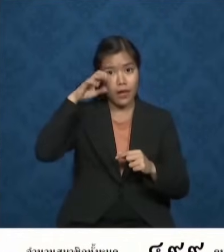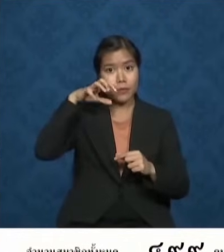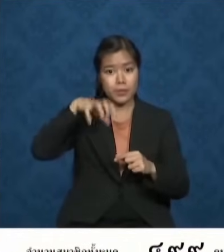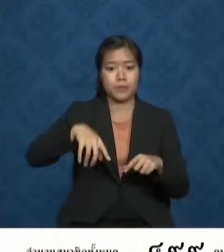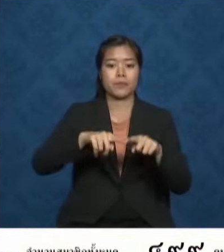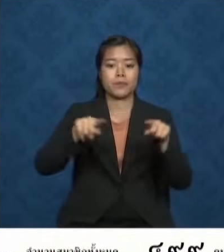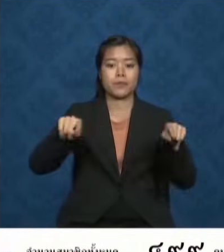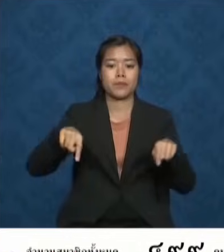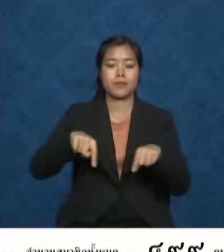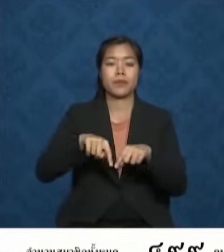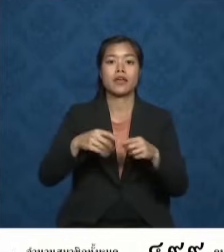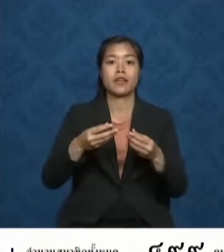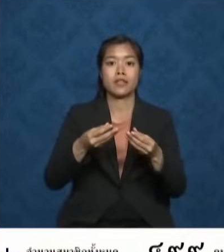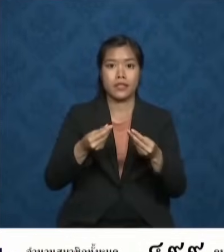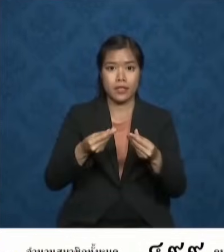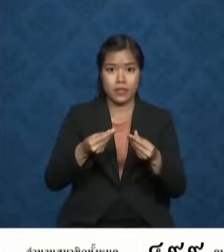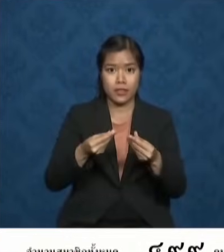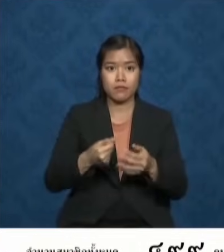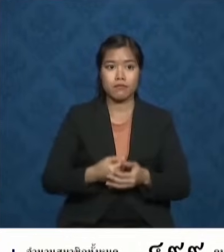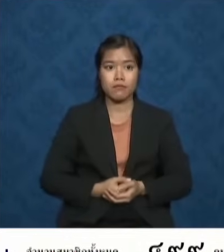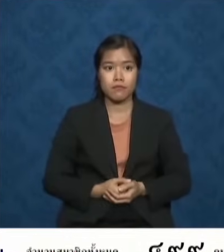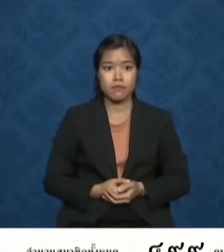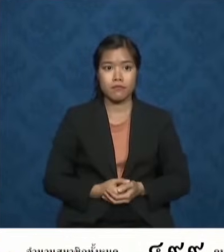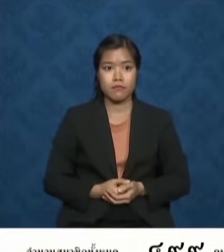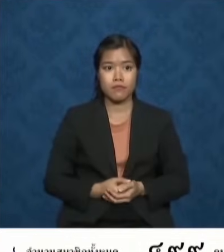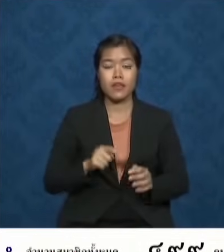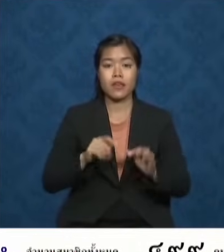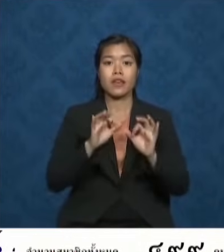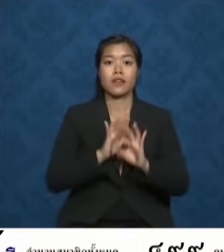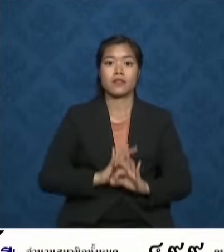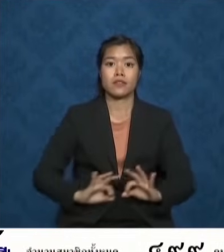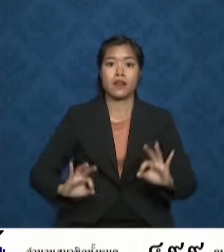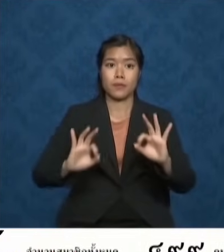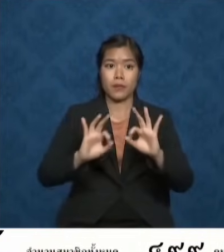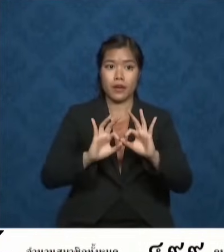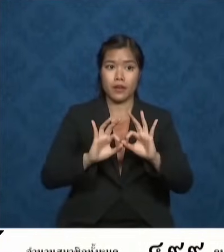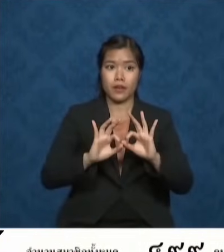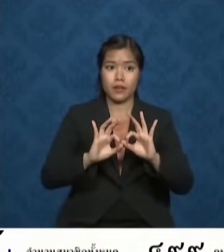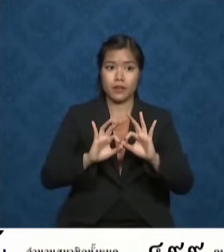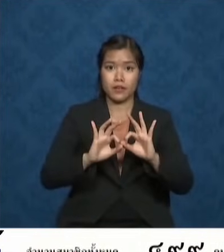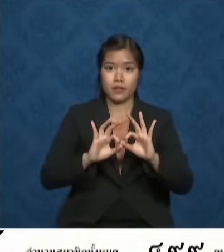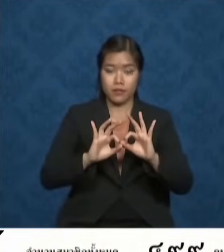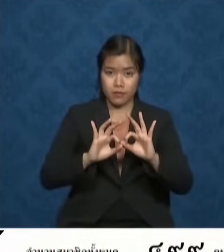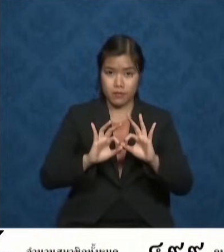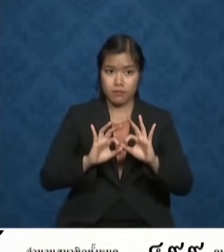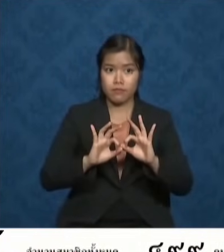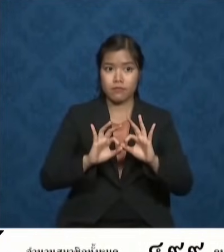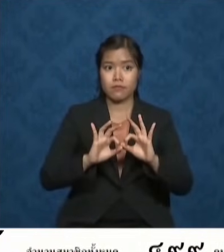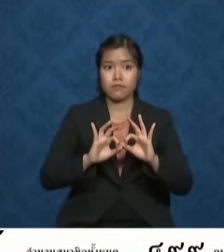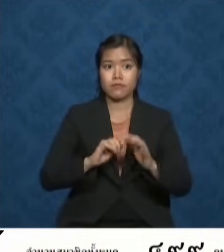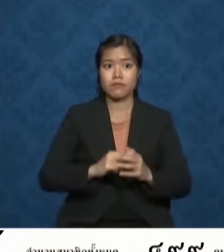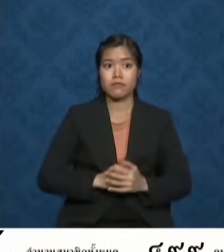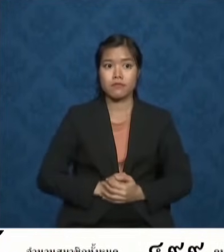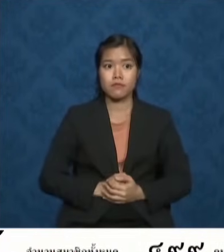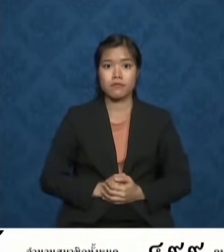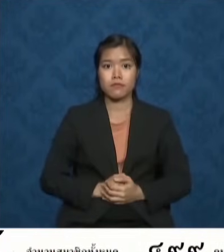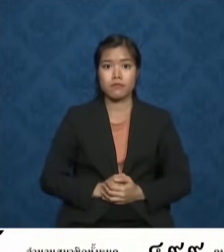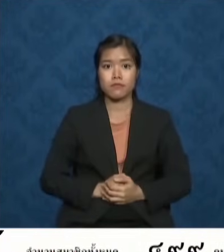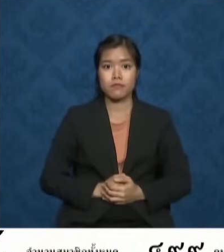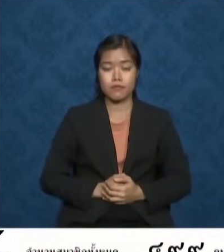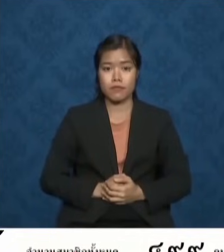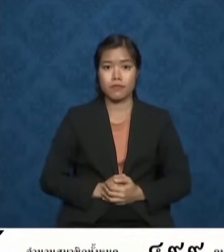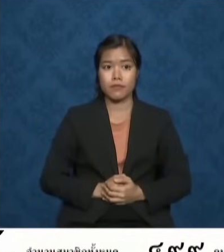ญว่าเข้ามาแล้วนี่จะต้องเอาที่ดินที่ทางกองทั